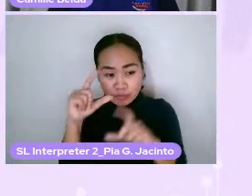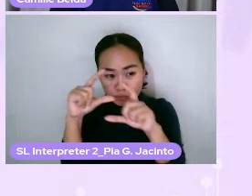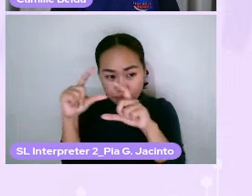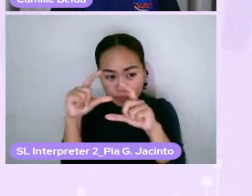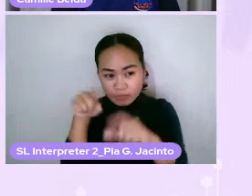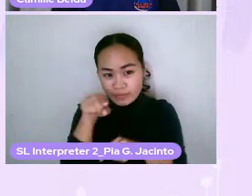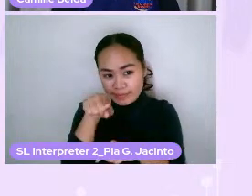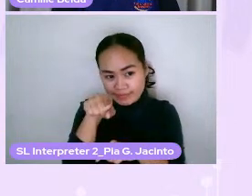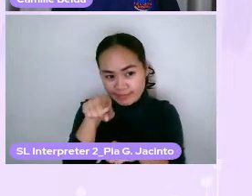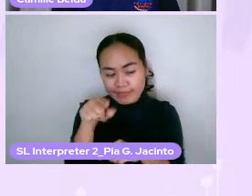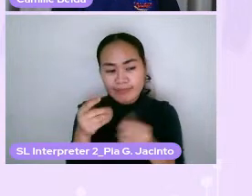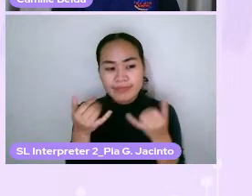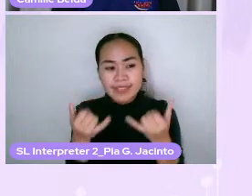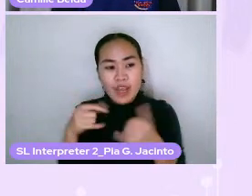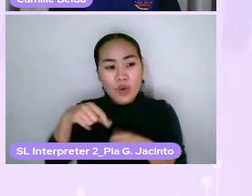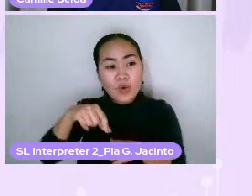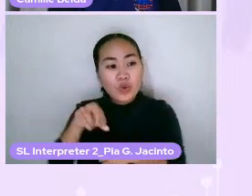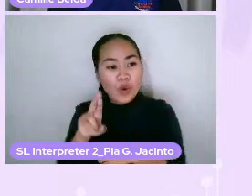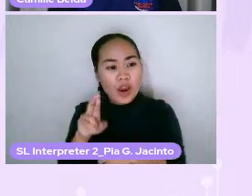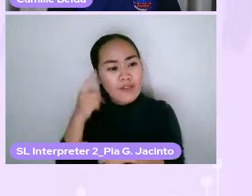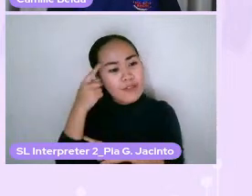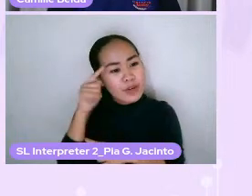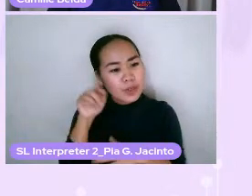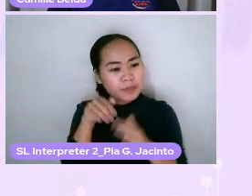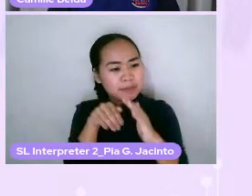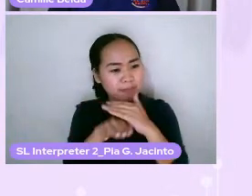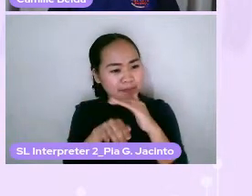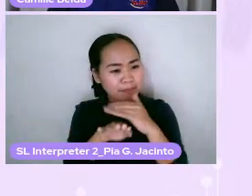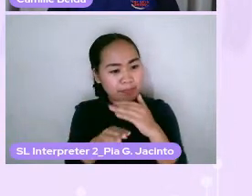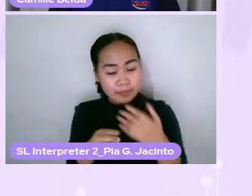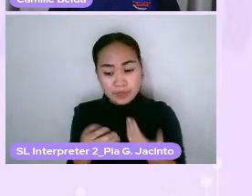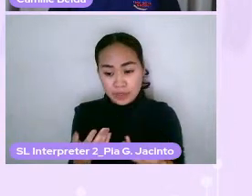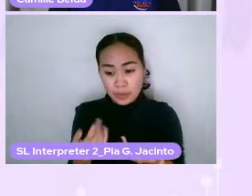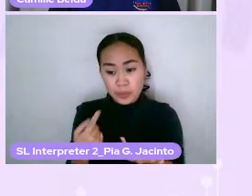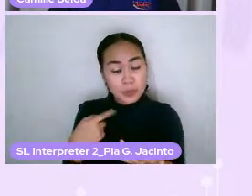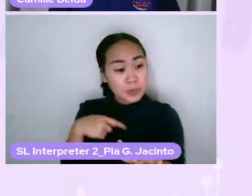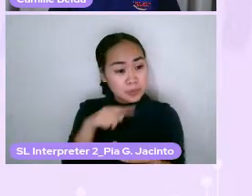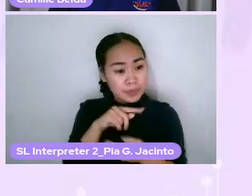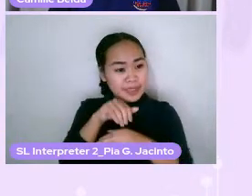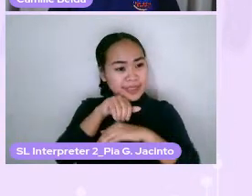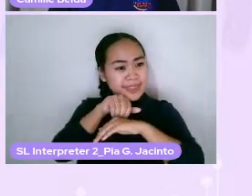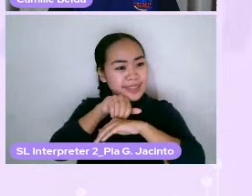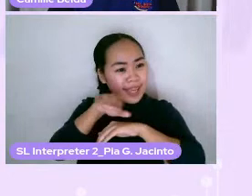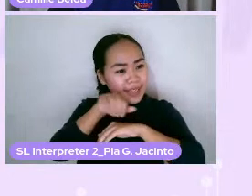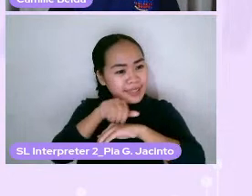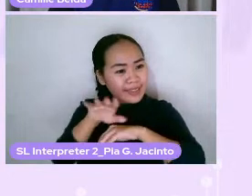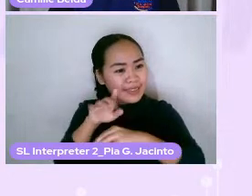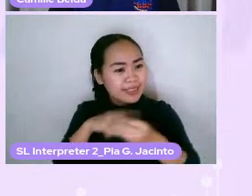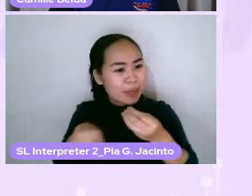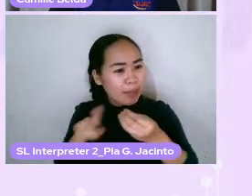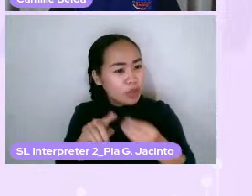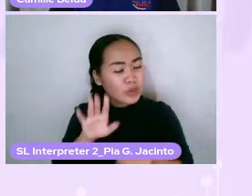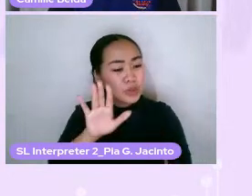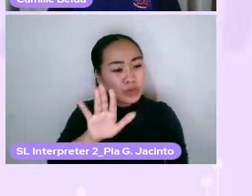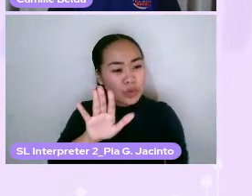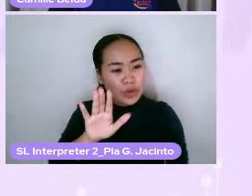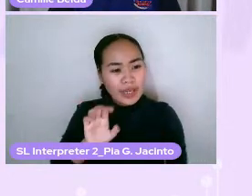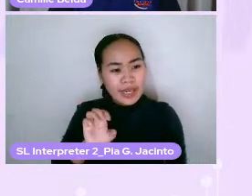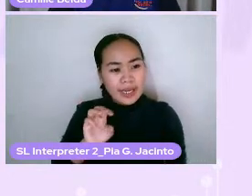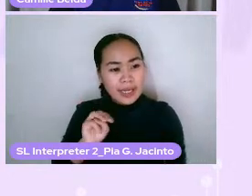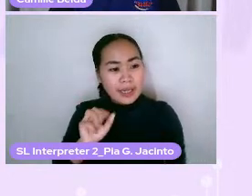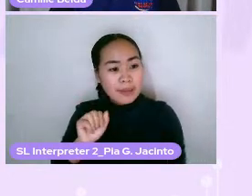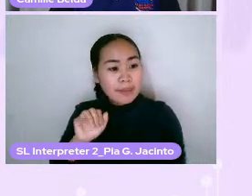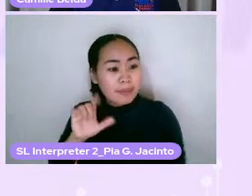ma-access ang mga ito. Ipadadala po namin ang e-certificate sa email na inyong isusulat sa mga form,